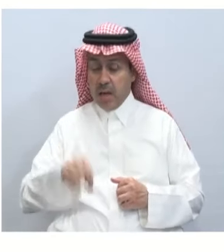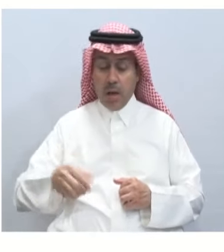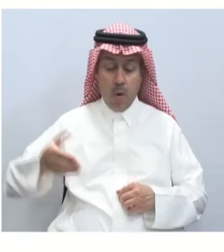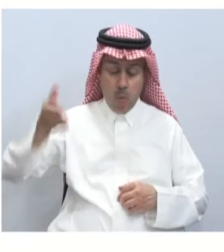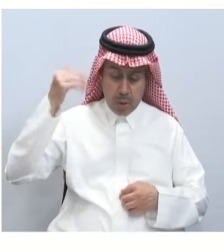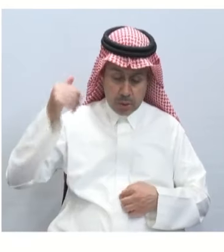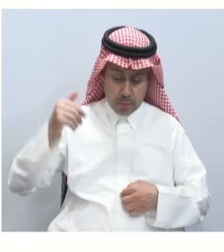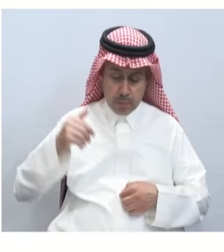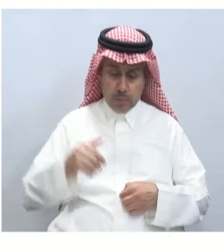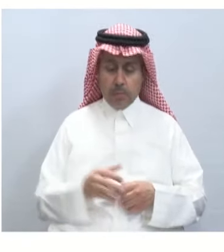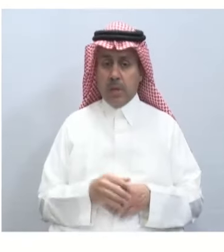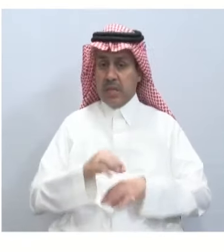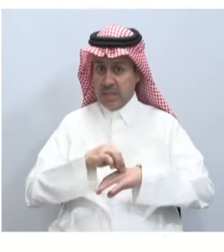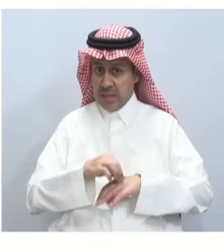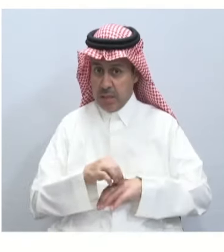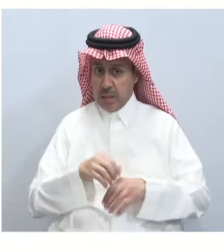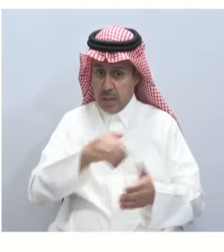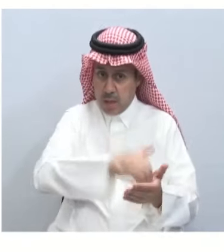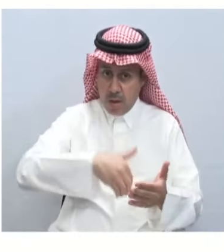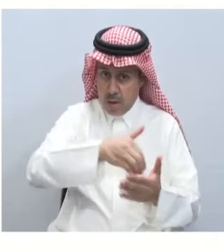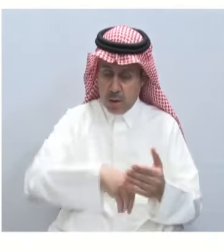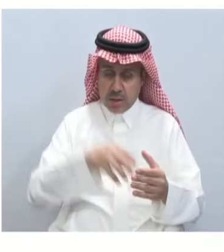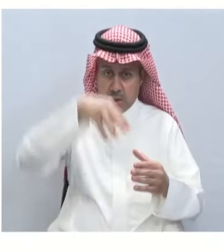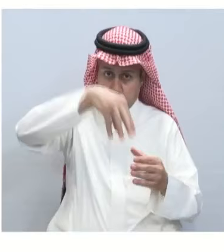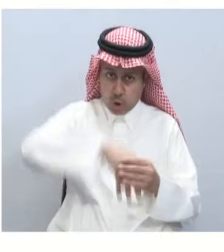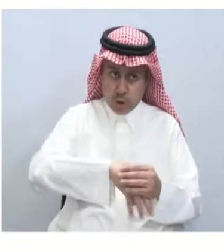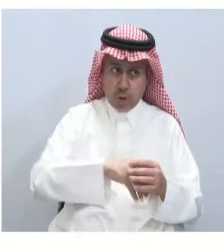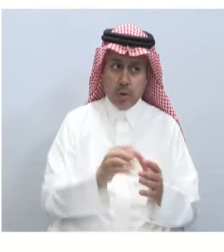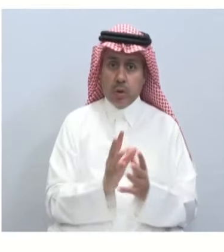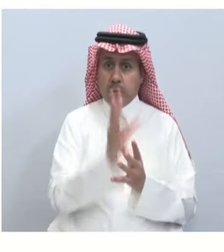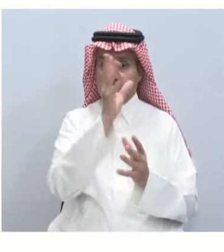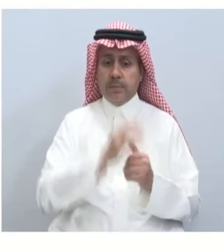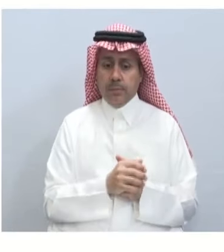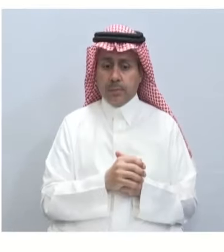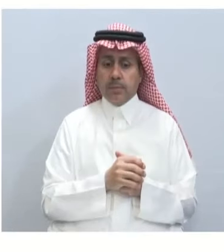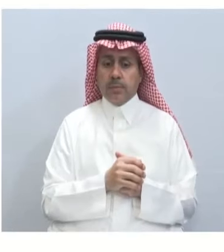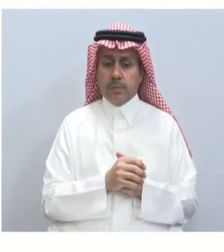ان استطاع الانسان ان يغرس هذه الفسيله